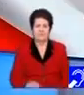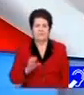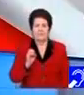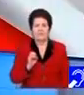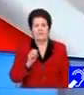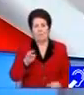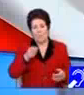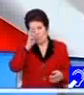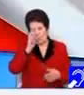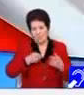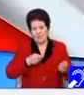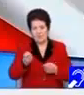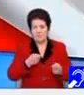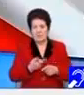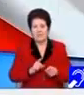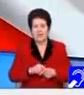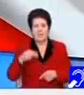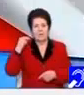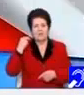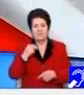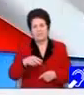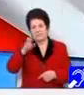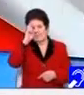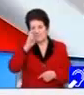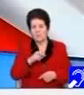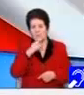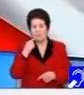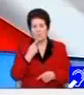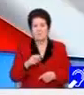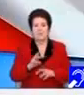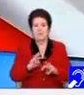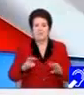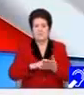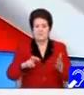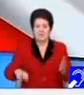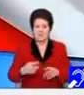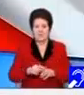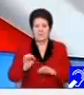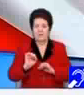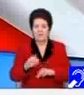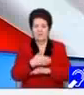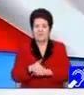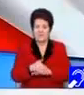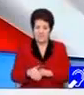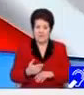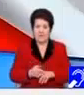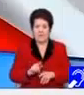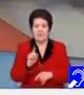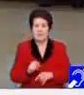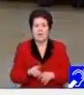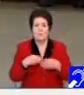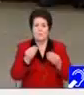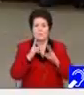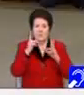Manieră guvernamentală în Polonia, președintele țării a demis mai mulți miniștri, printre care titularii de la apărare și externe. Înlocuitorii lor au